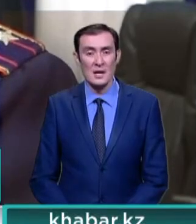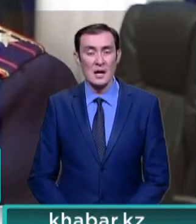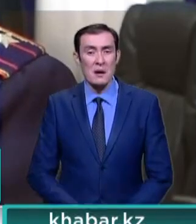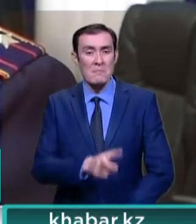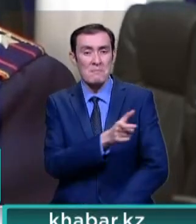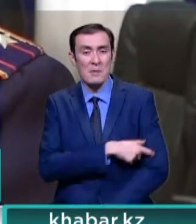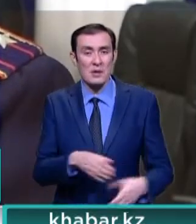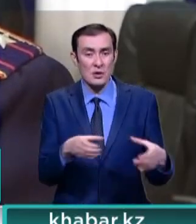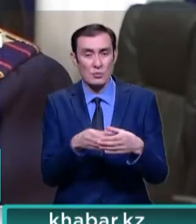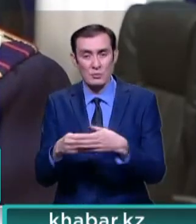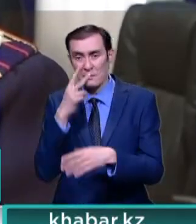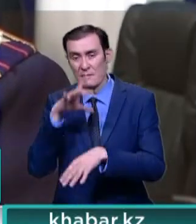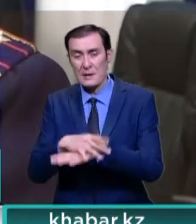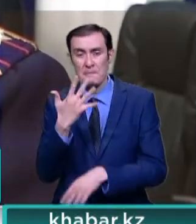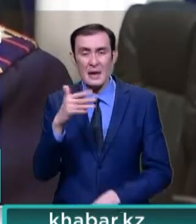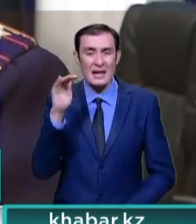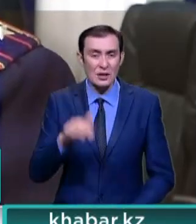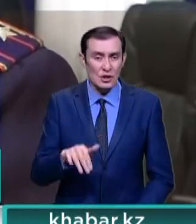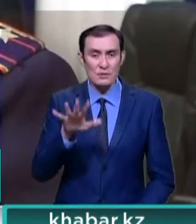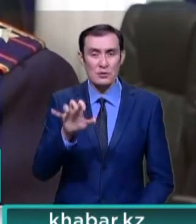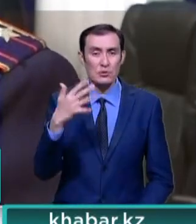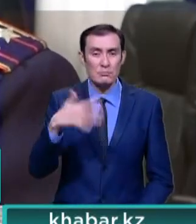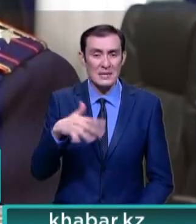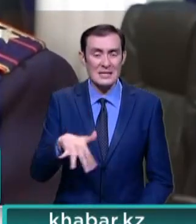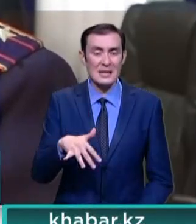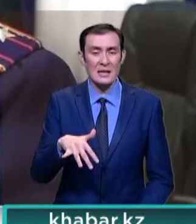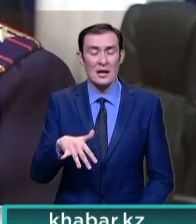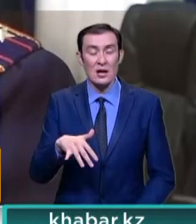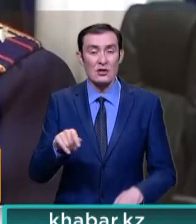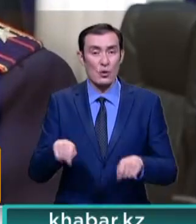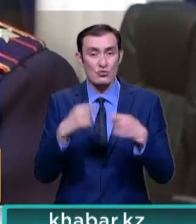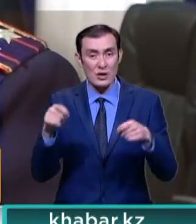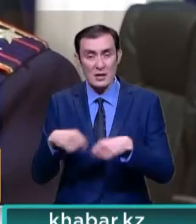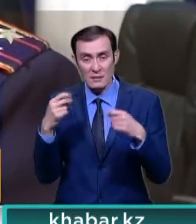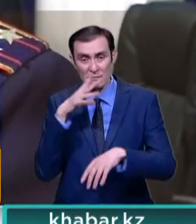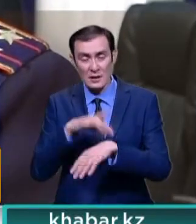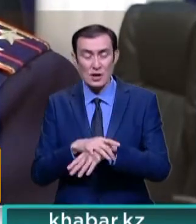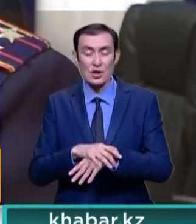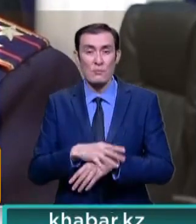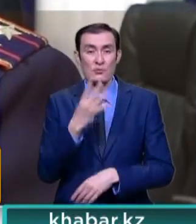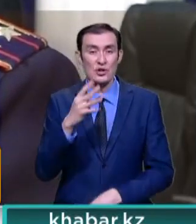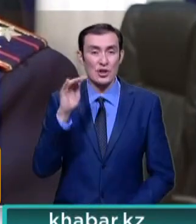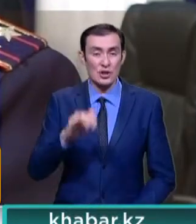Мобильными группами выявлено 5550 административных правонарушений. По